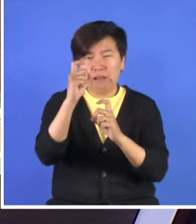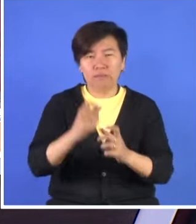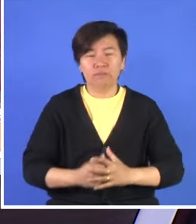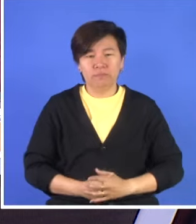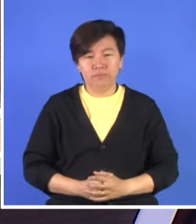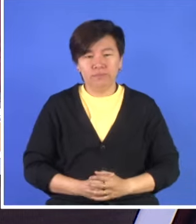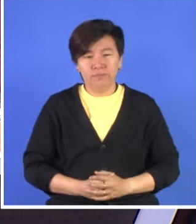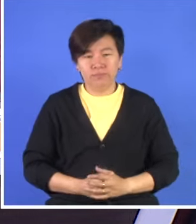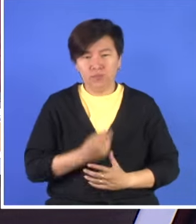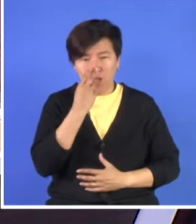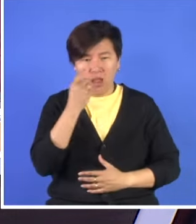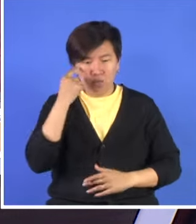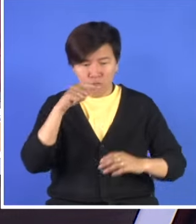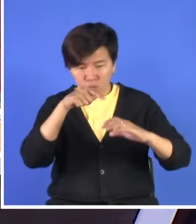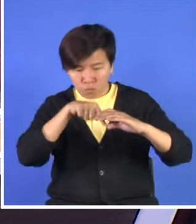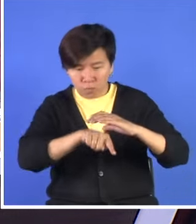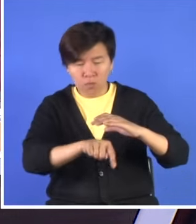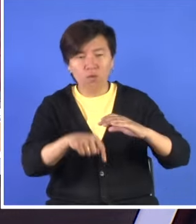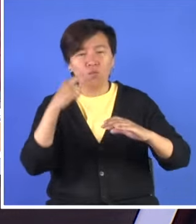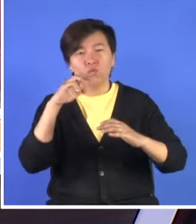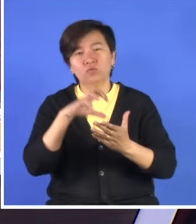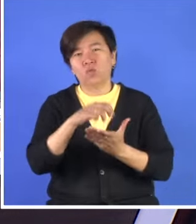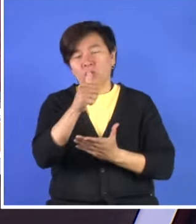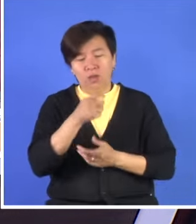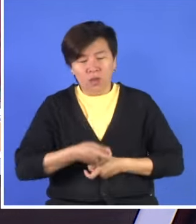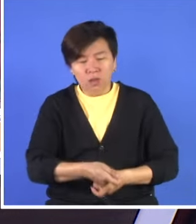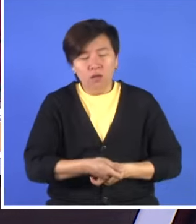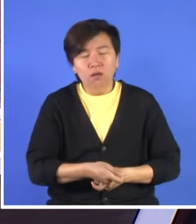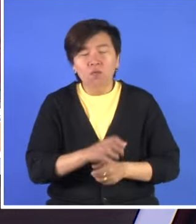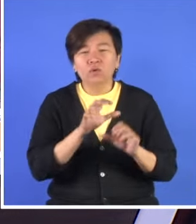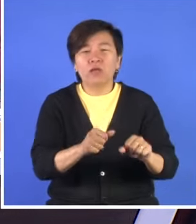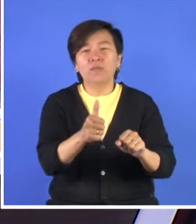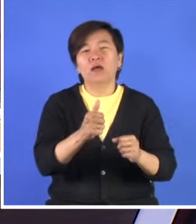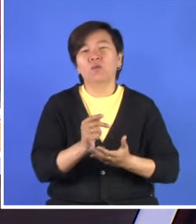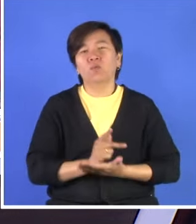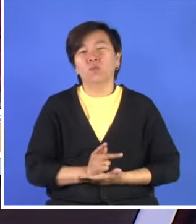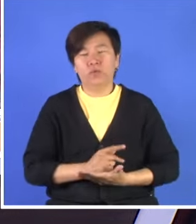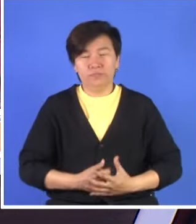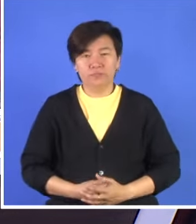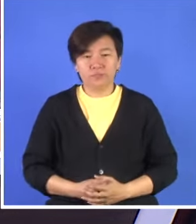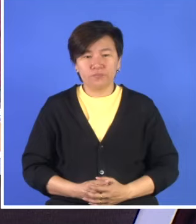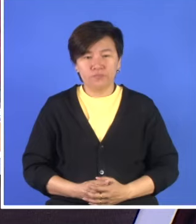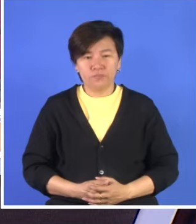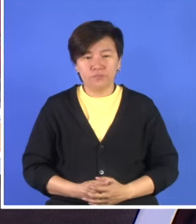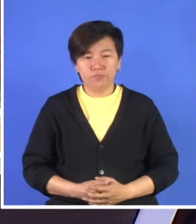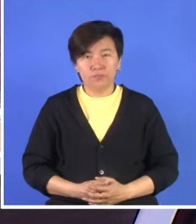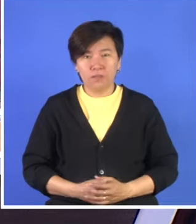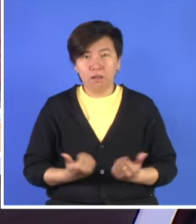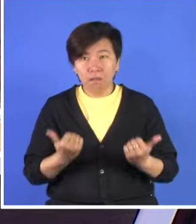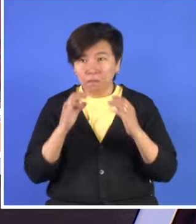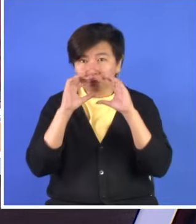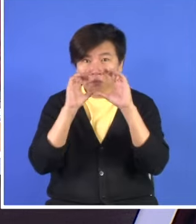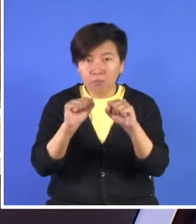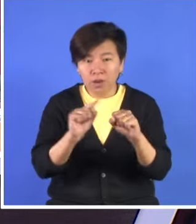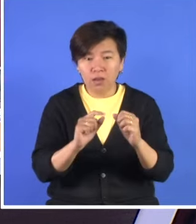ขาไปเจอรู้ด้วยว่ามันอยู่ในรู อยู่ในรูอยู่ในโพรงนะฮะ เอาละจับไปได้เรียบร้อยส่วนอันนี้ก็ตามจับกันนะคะหลายต่อห